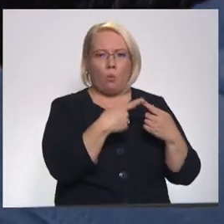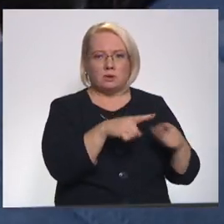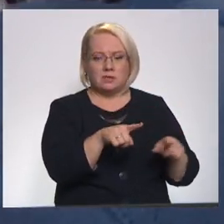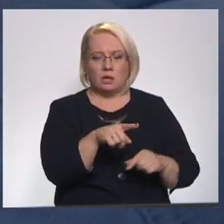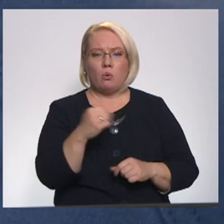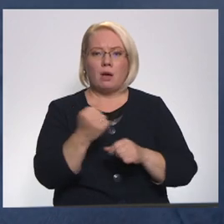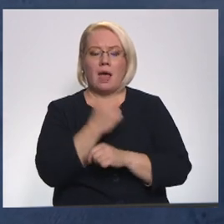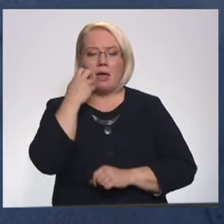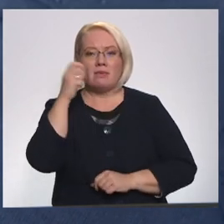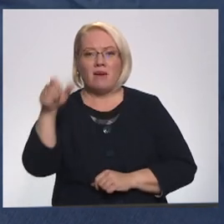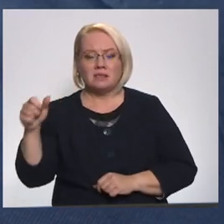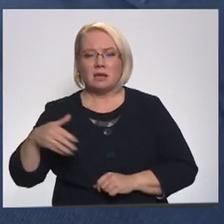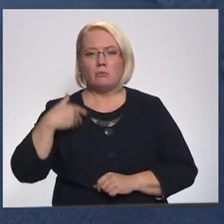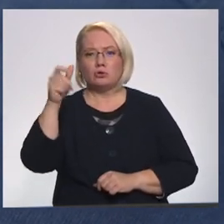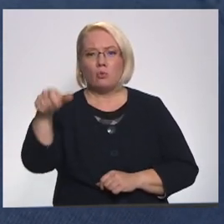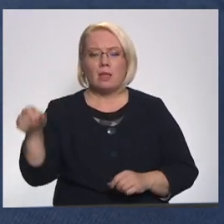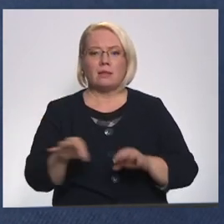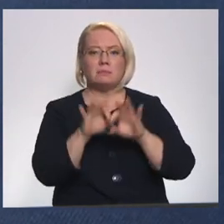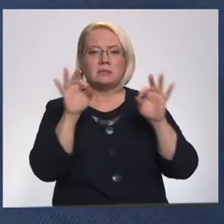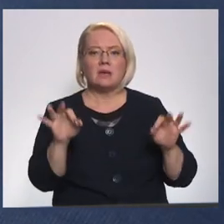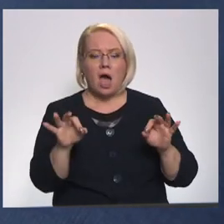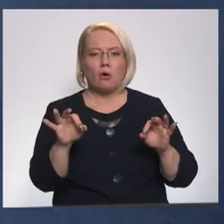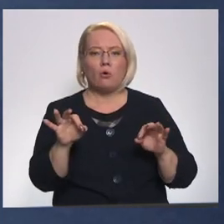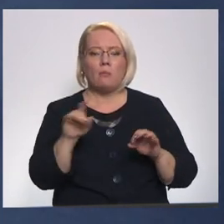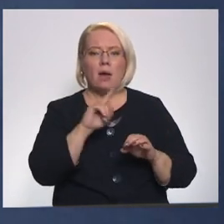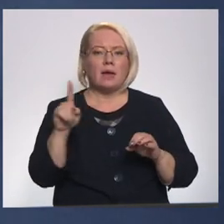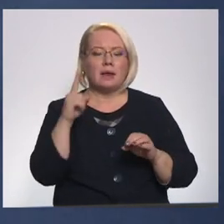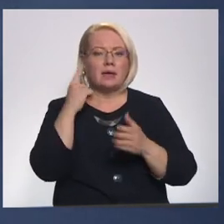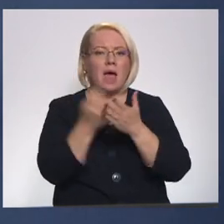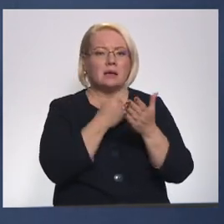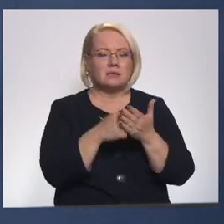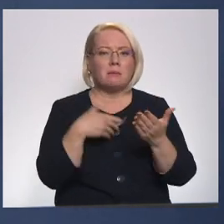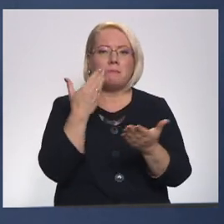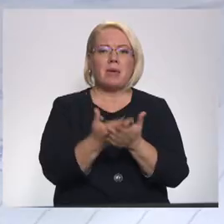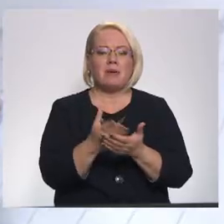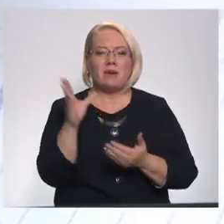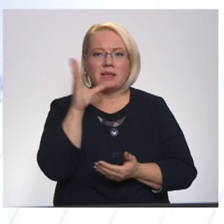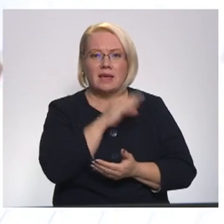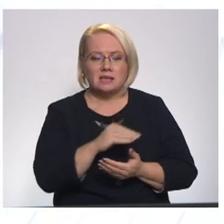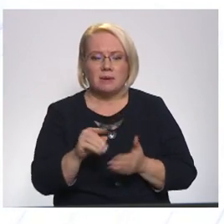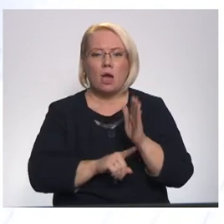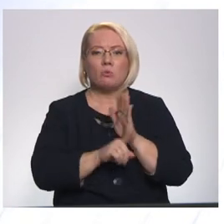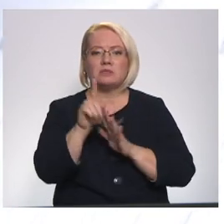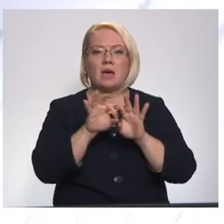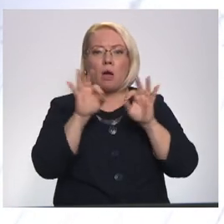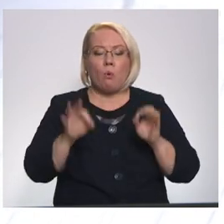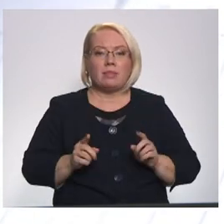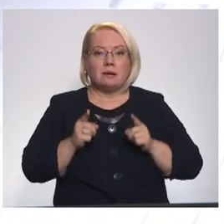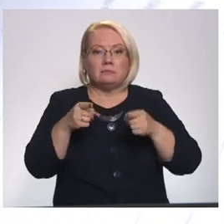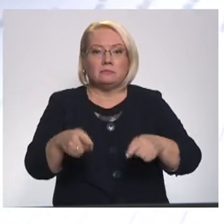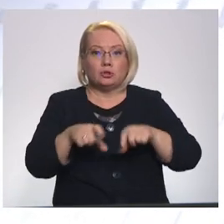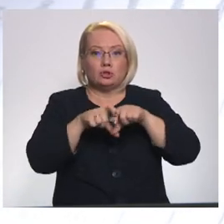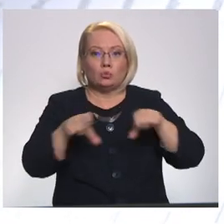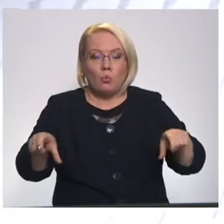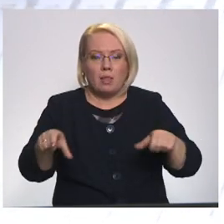gan vecākiem, gan audzēkņiem sākumā būtu jāizina tās piedāvātās iespējas, jāizgūst informāciju jau sākotnēji stājoties skolā,